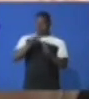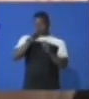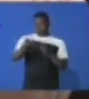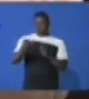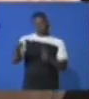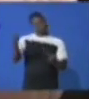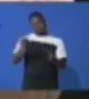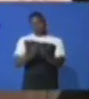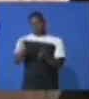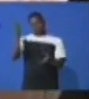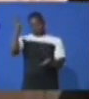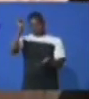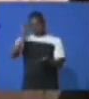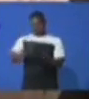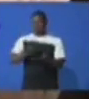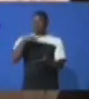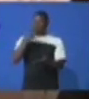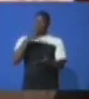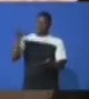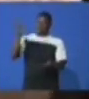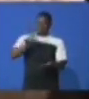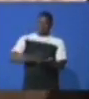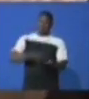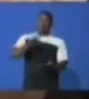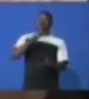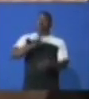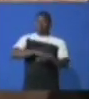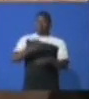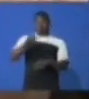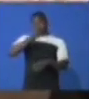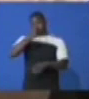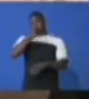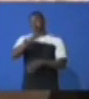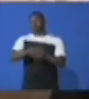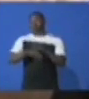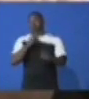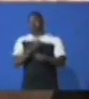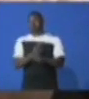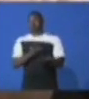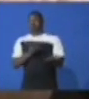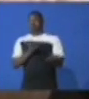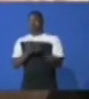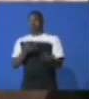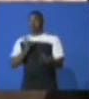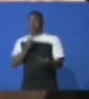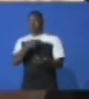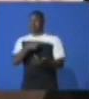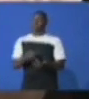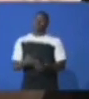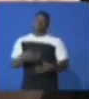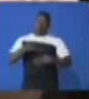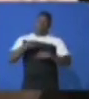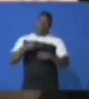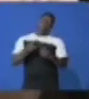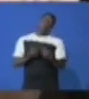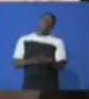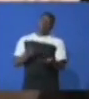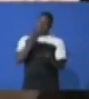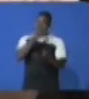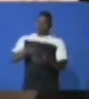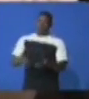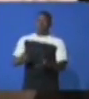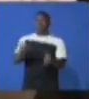bon, comme quand même c'est après 10 ans d'attente, nous avons préféré accepter ce minimum-là, quitte à